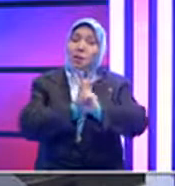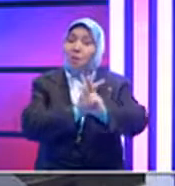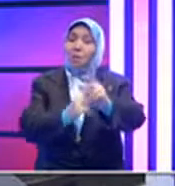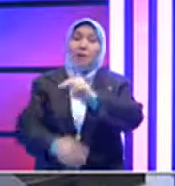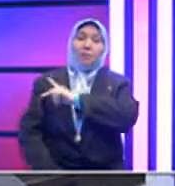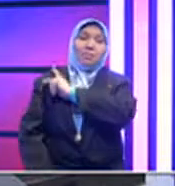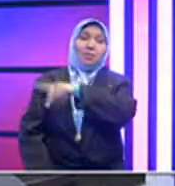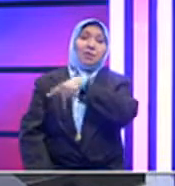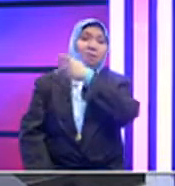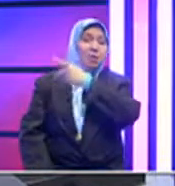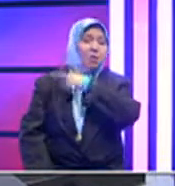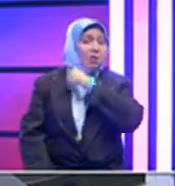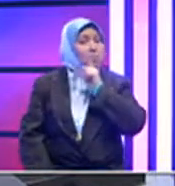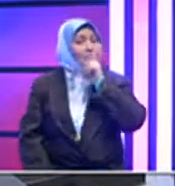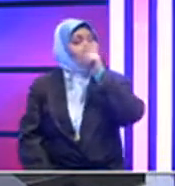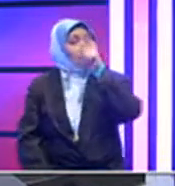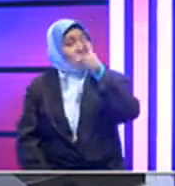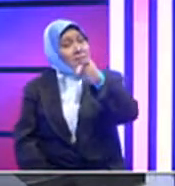pribadi pasti